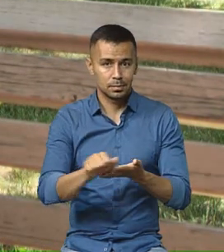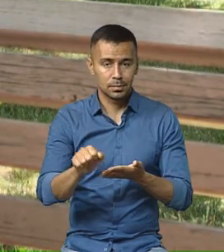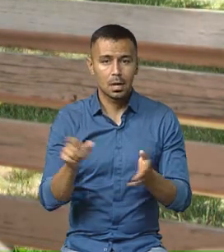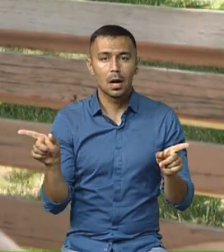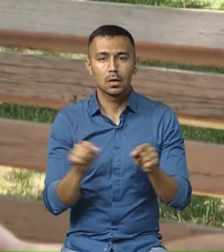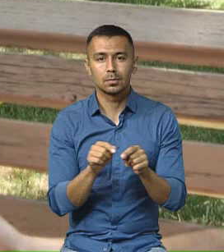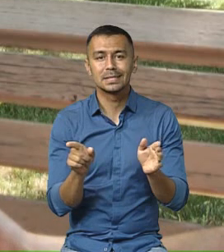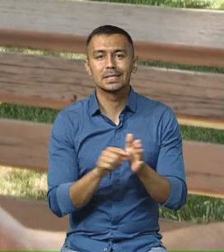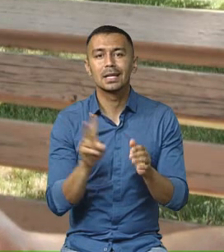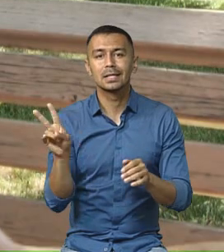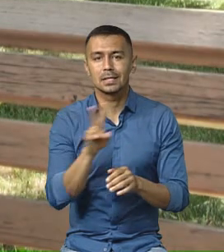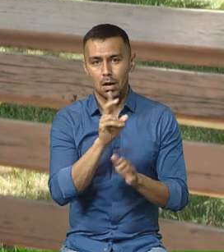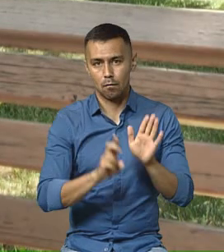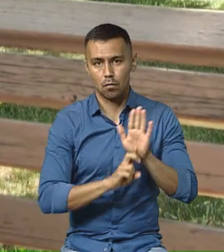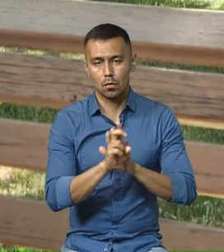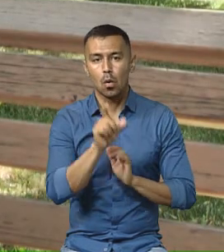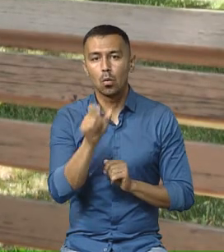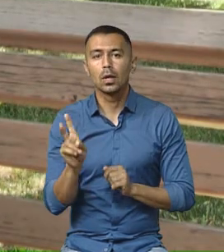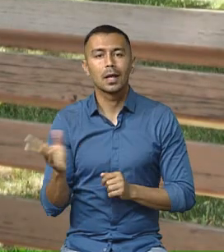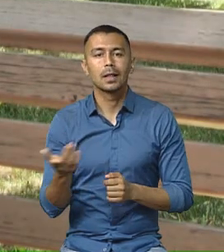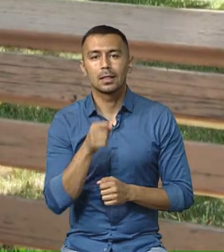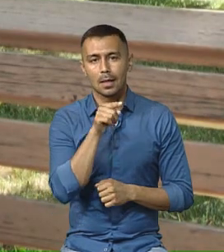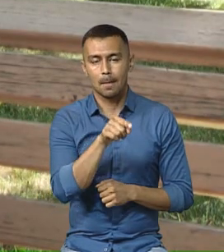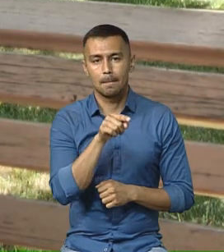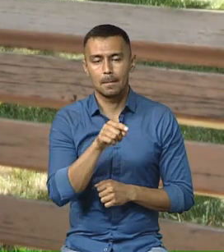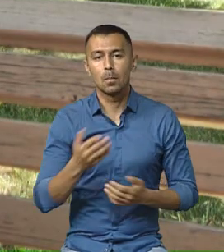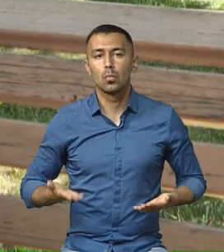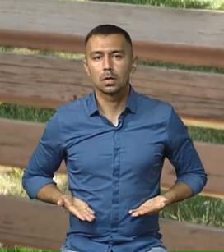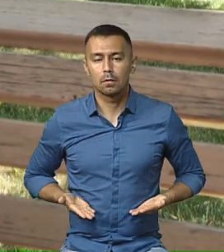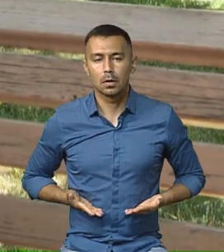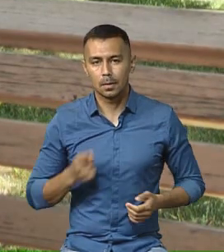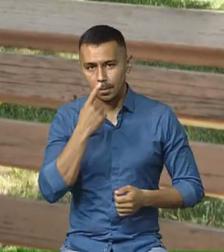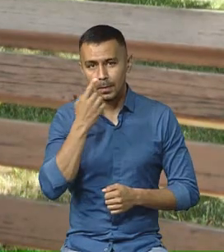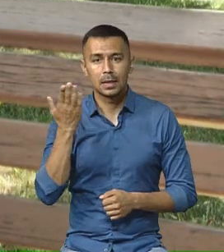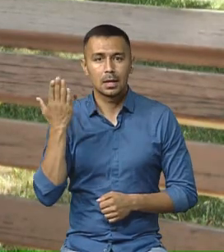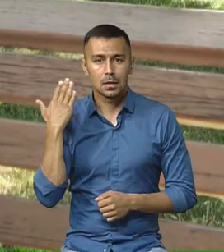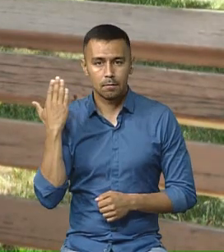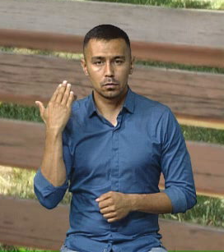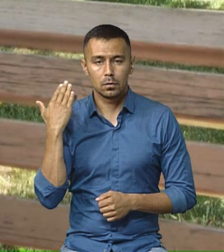з церквою. І люди, які там проживали ще недавно,